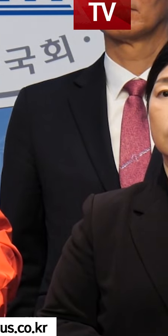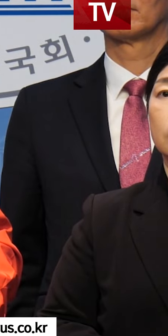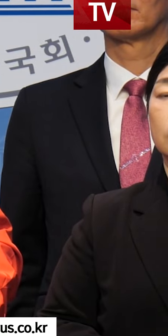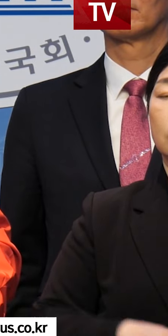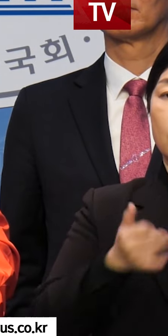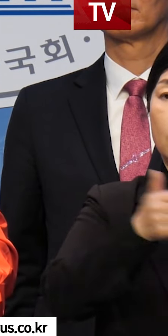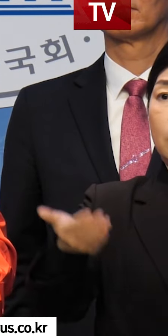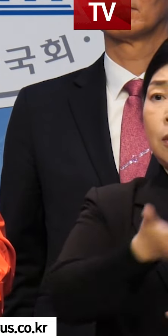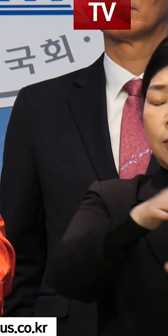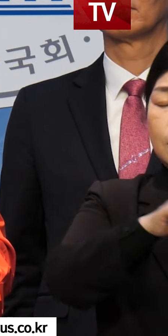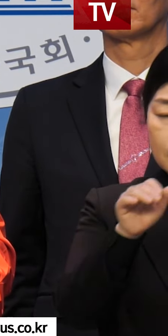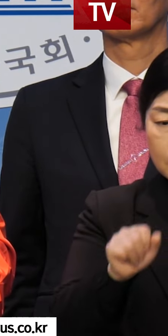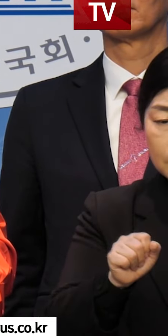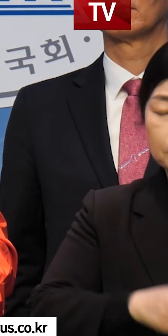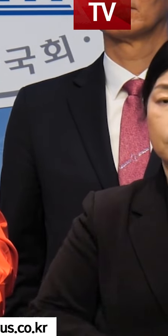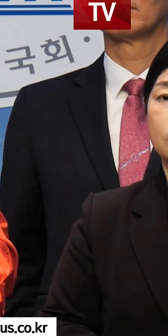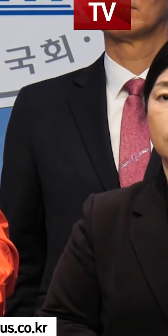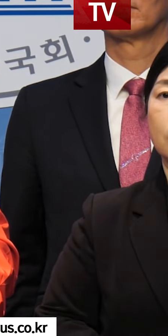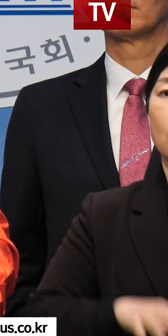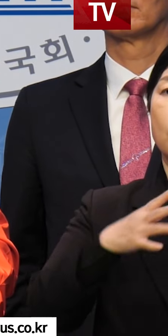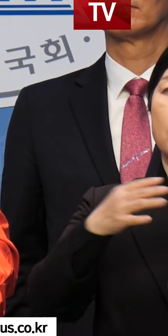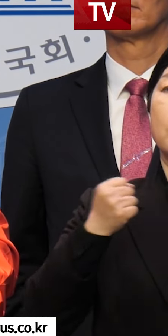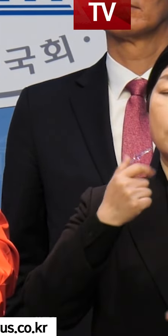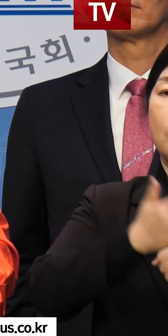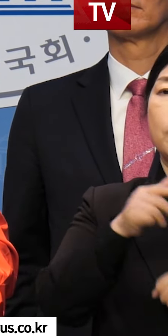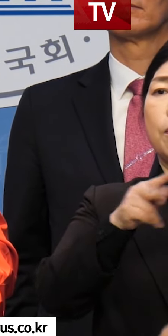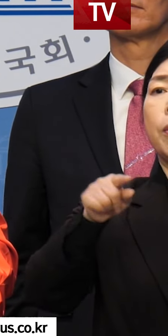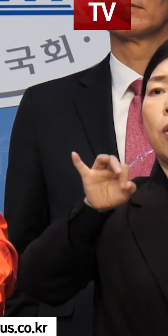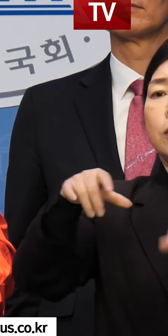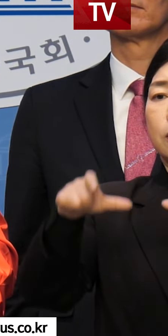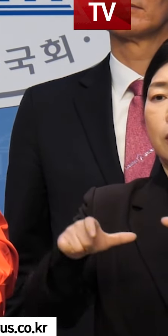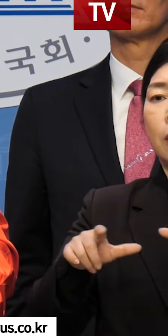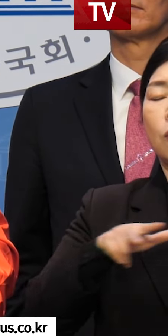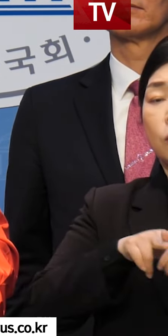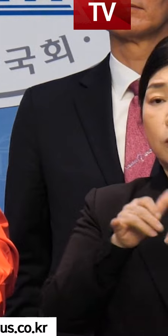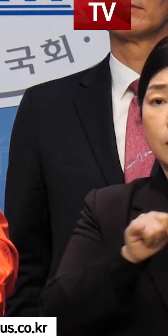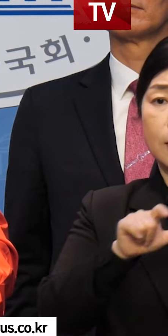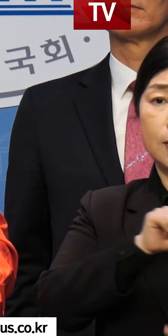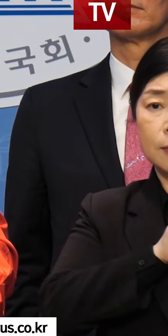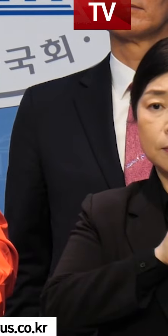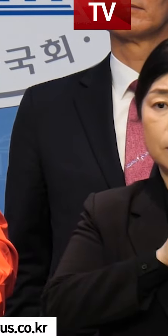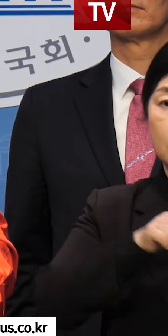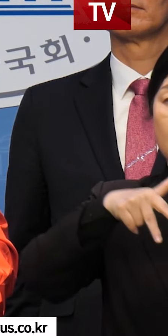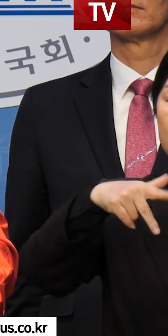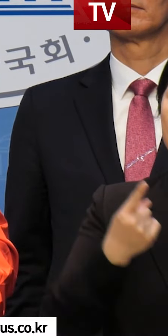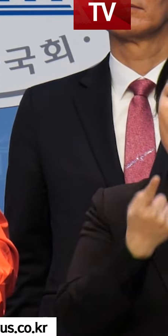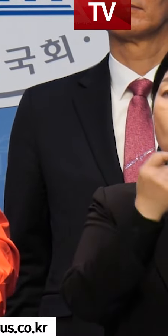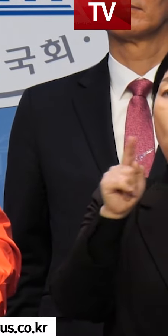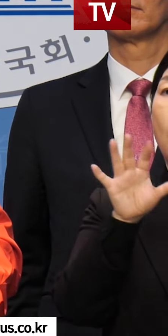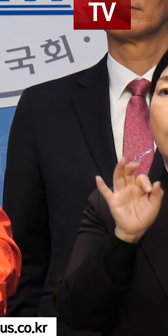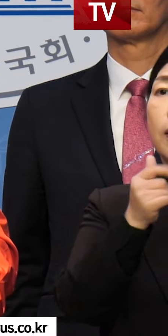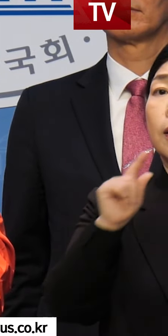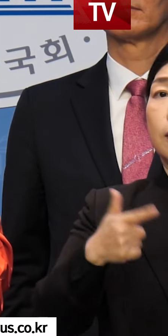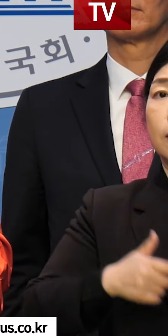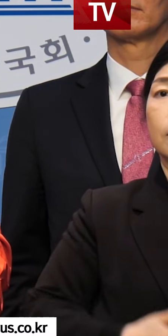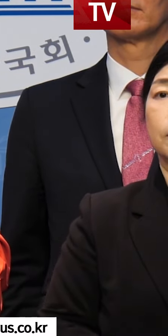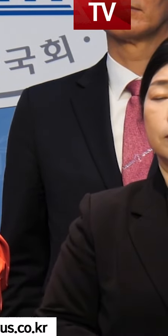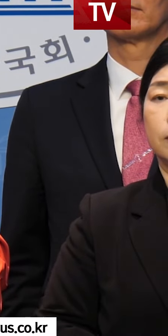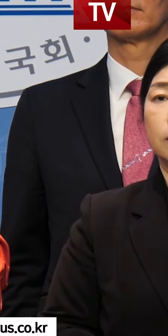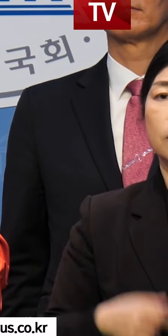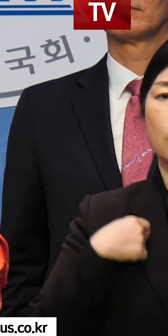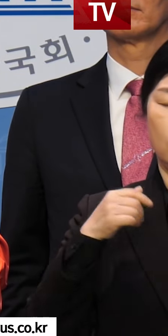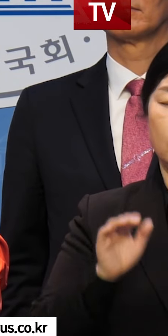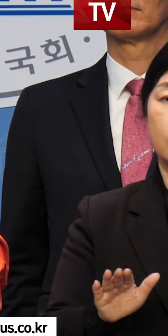국민 여러분 안녕하십니까? 국민의힘 남양주병 국회의원 후보 조광한입니다. 저는